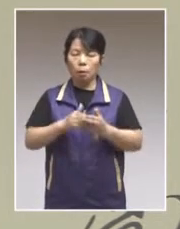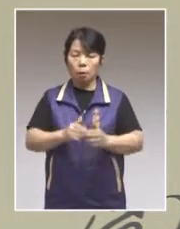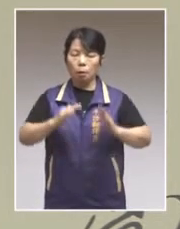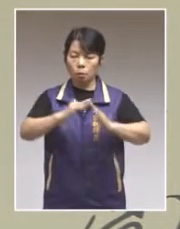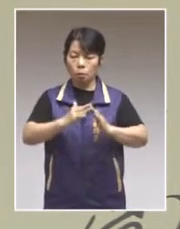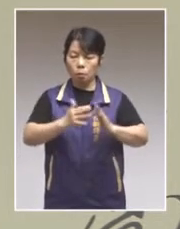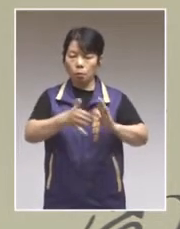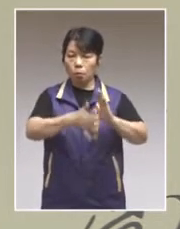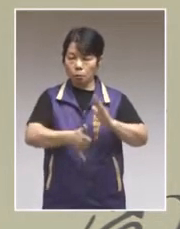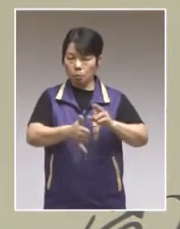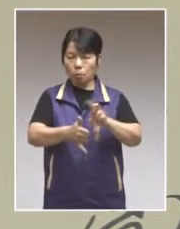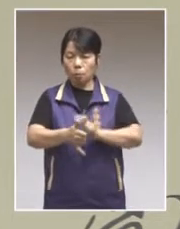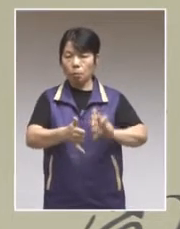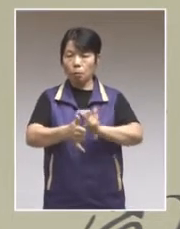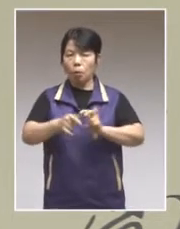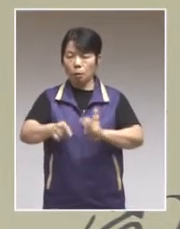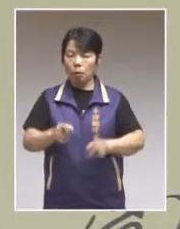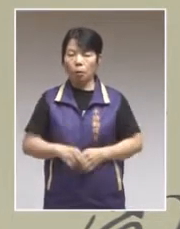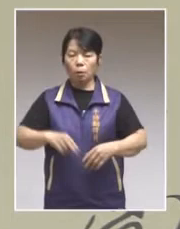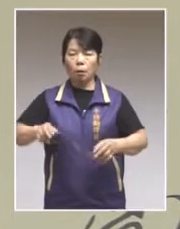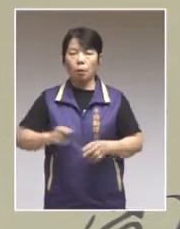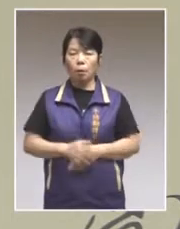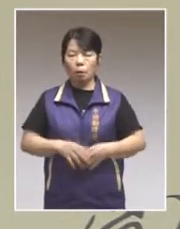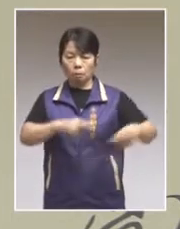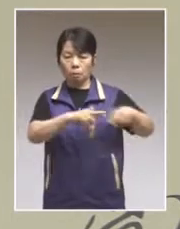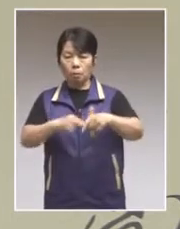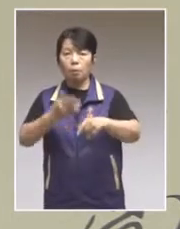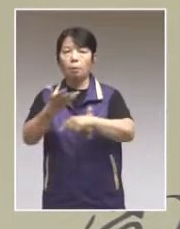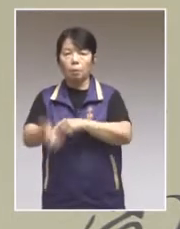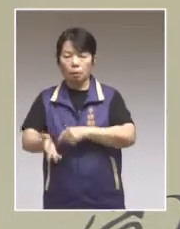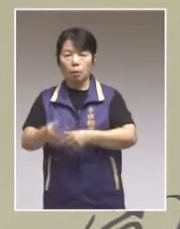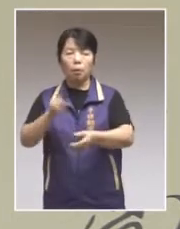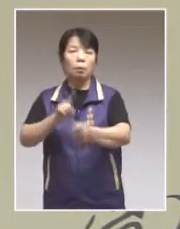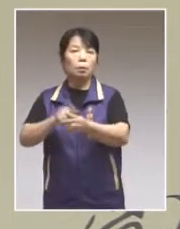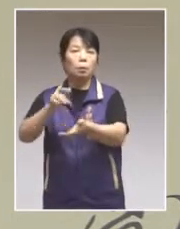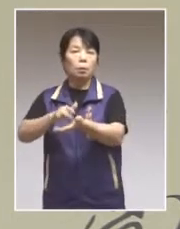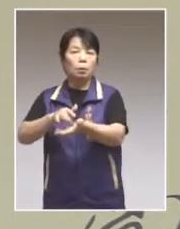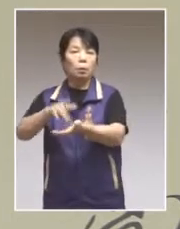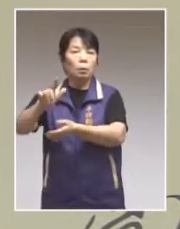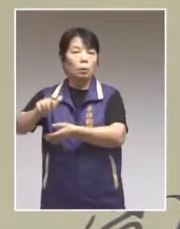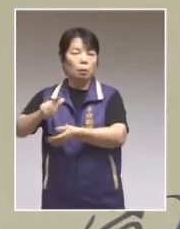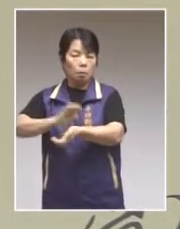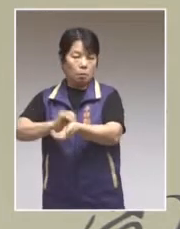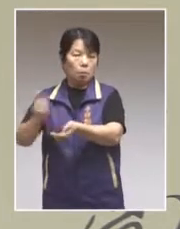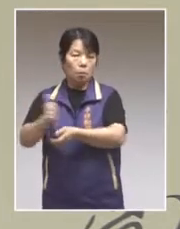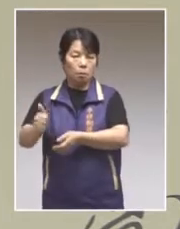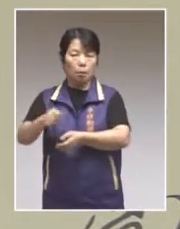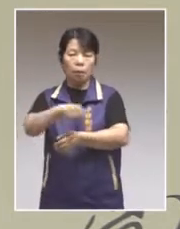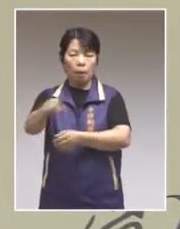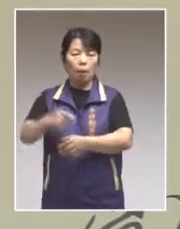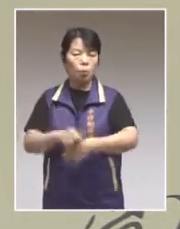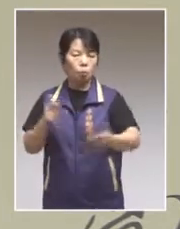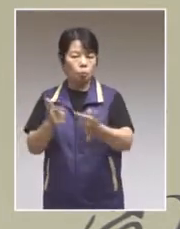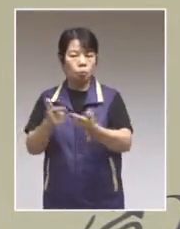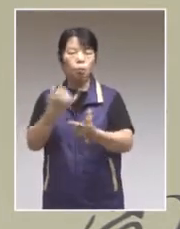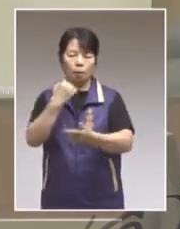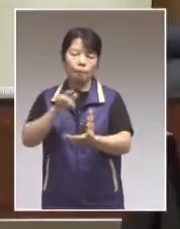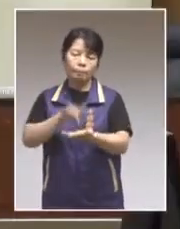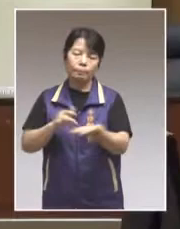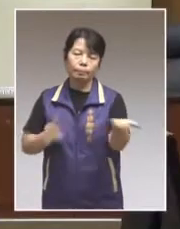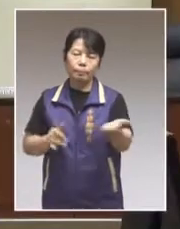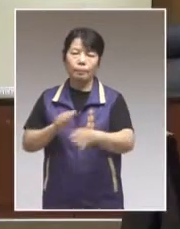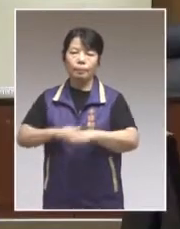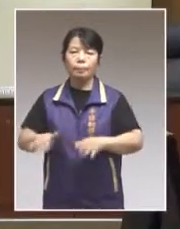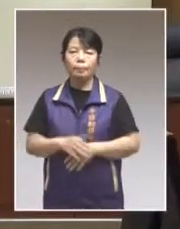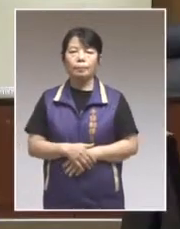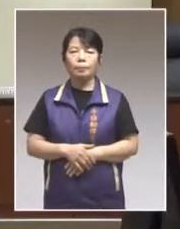然后转介给我们的。中医师，然后他们会做一些评估，评估之后若适合的话，他们会开立。 好，谢谢。还有吗？ 好，